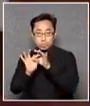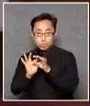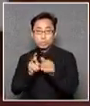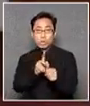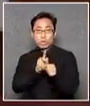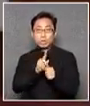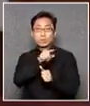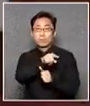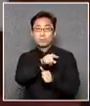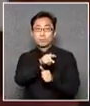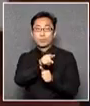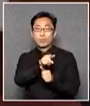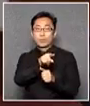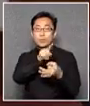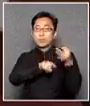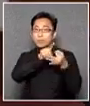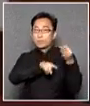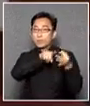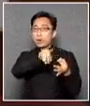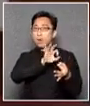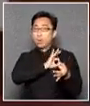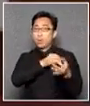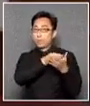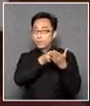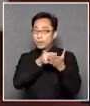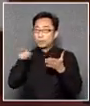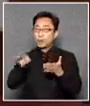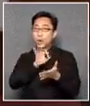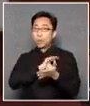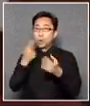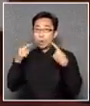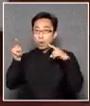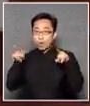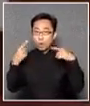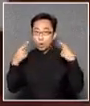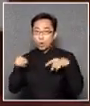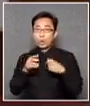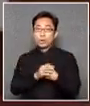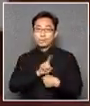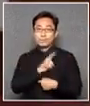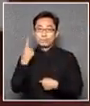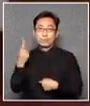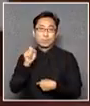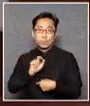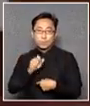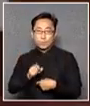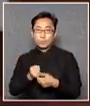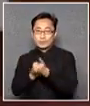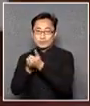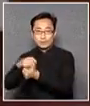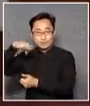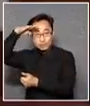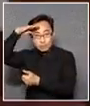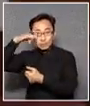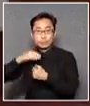浦嗰個會徽上邊印嘅，同埋佢嗰首會歌《You Will Never Walk Alone》嚟去撐啲差佬，